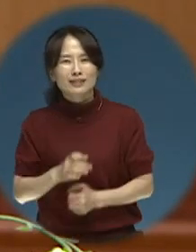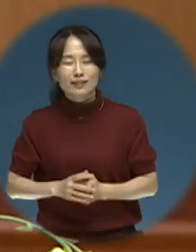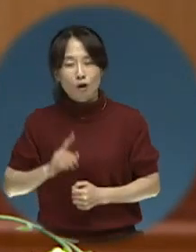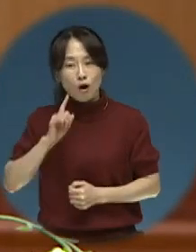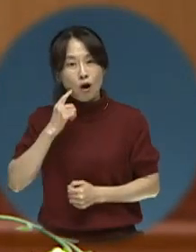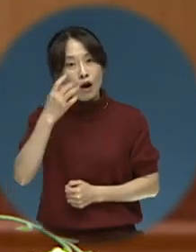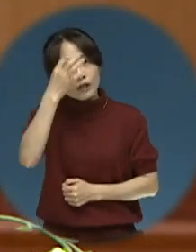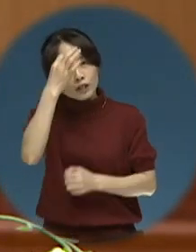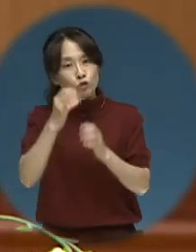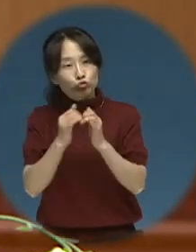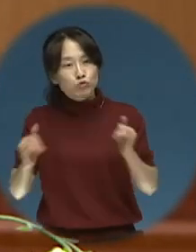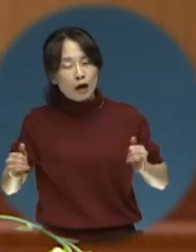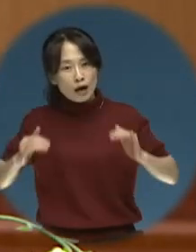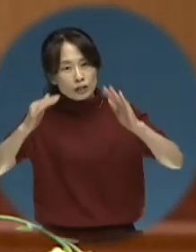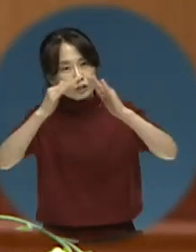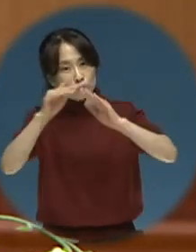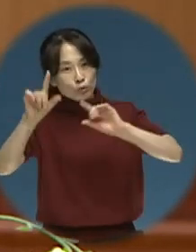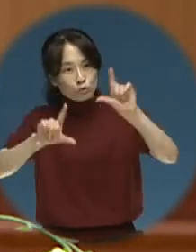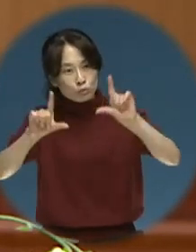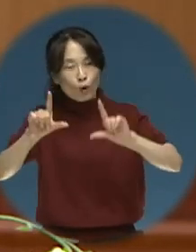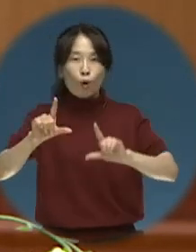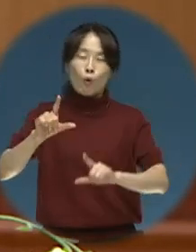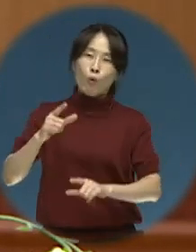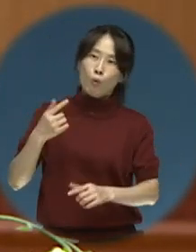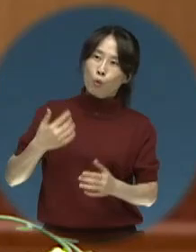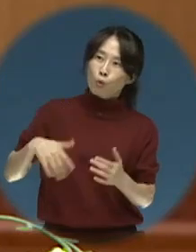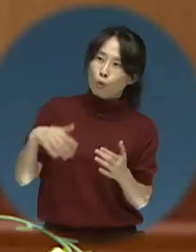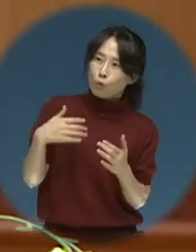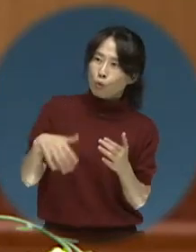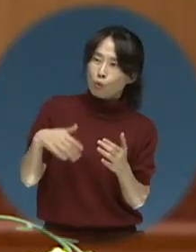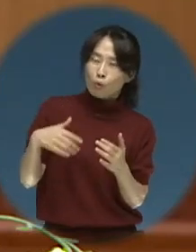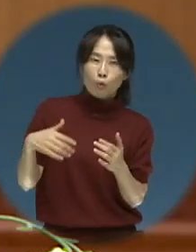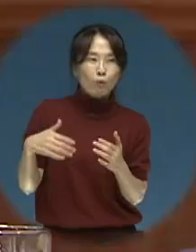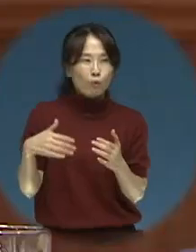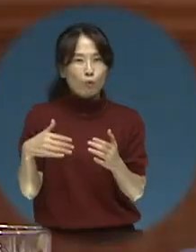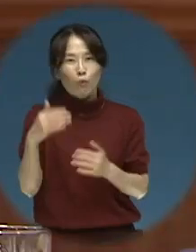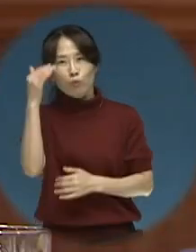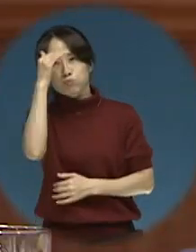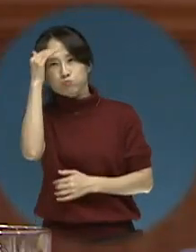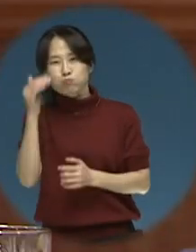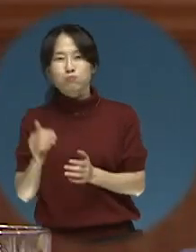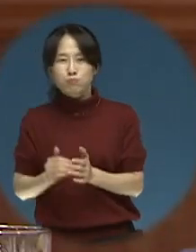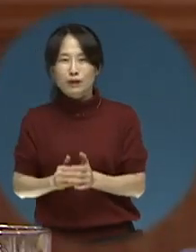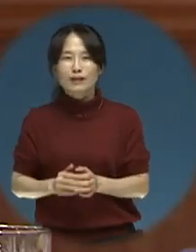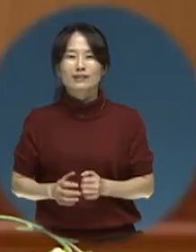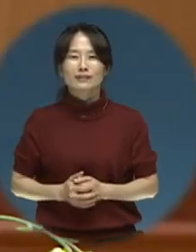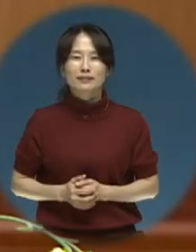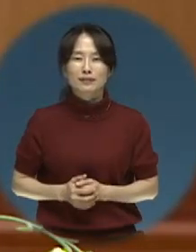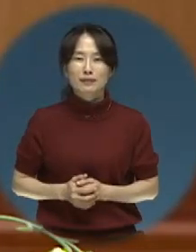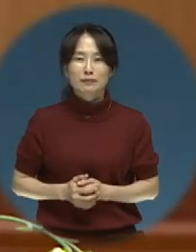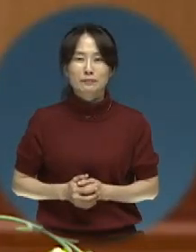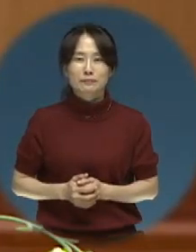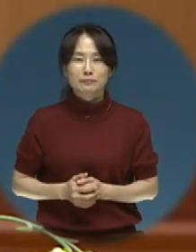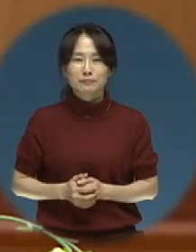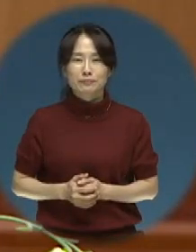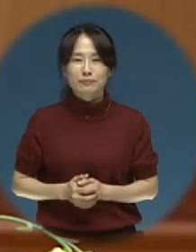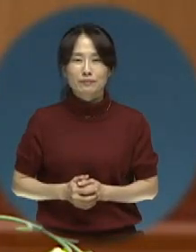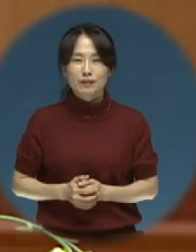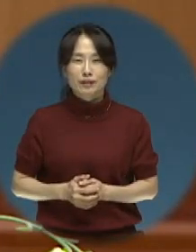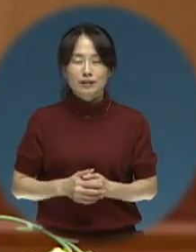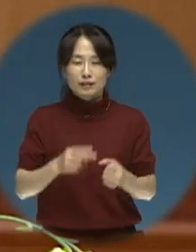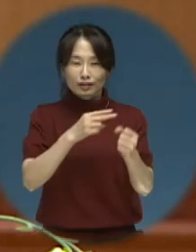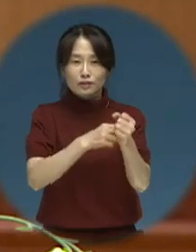예술가의 집이라는 게 이런 거구나. 그래서 그때 문화적인 충격을 많이 받고. 그랬겠죠. 예, 그리고 이제 그분이 나를